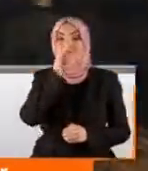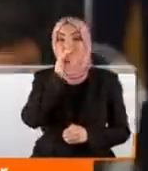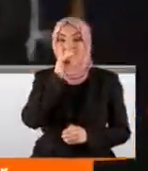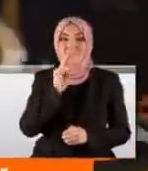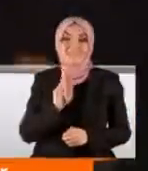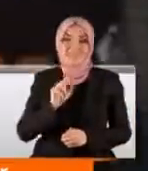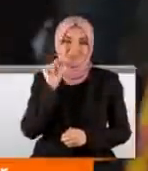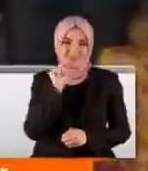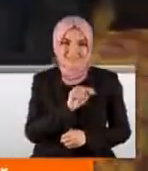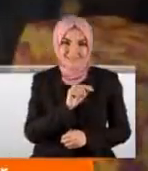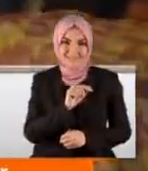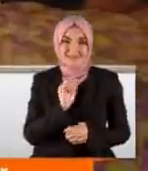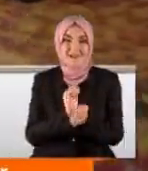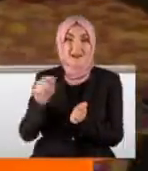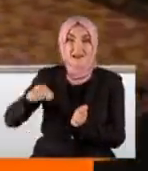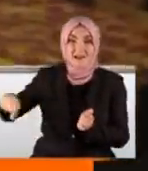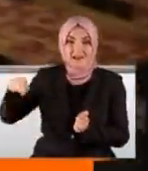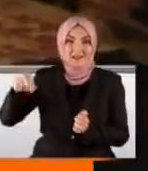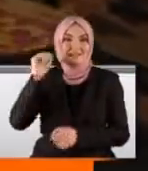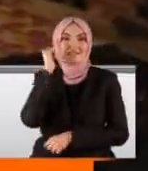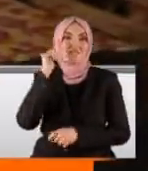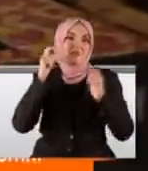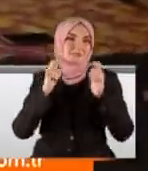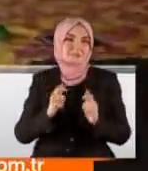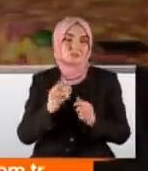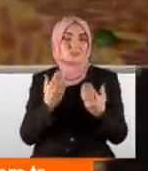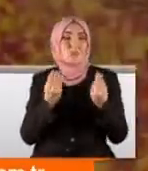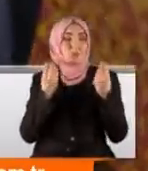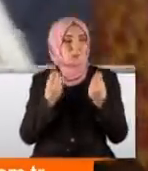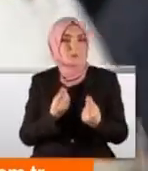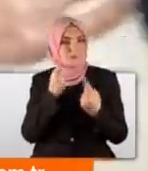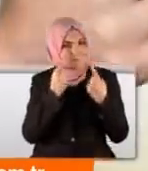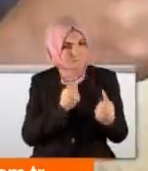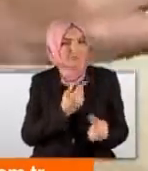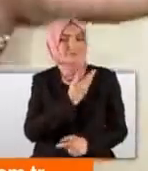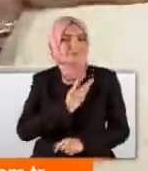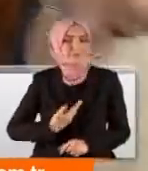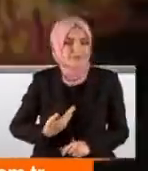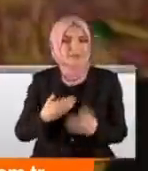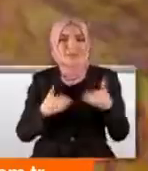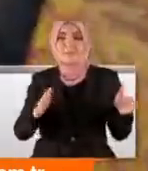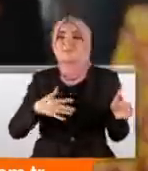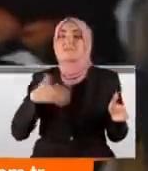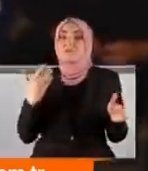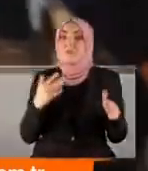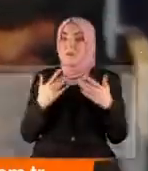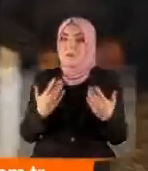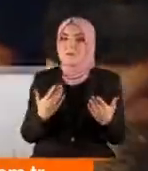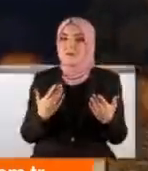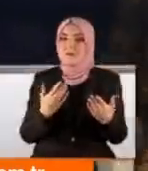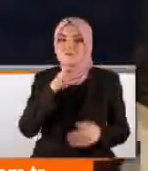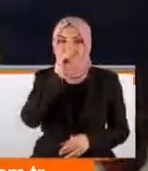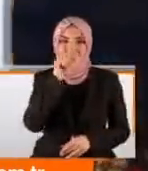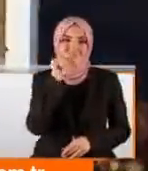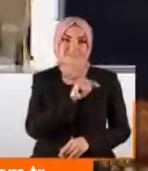Vik. Karataş ailesi Sivas'ta ona çok güzel baktılar. Hatta çok sevdiler. Ayrılmak istemeseler de artık Vik Vik